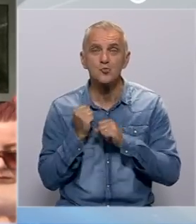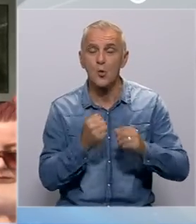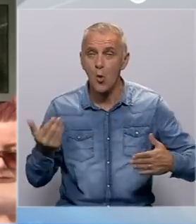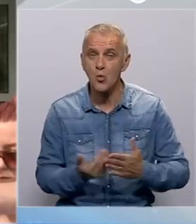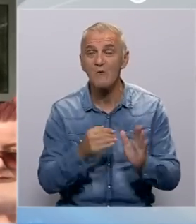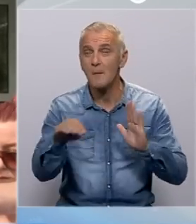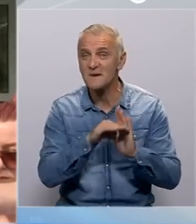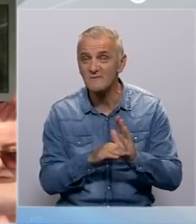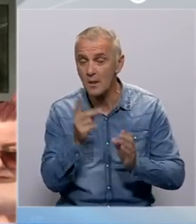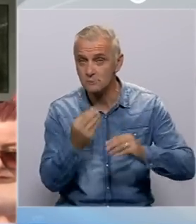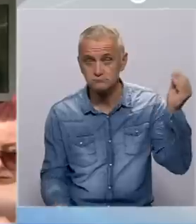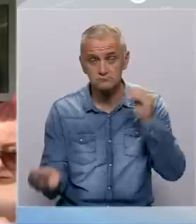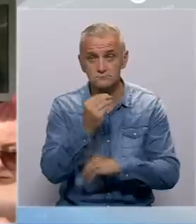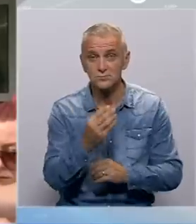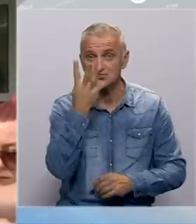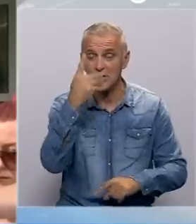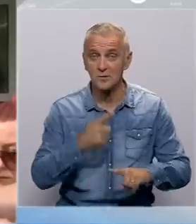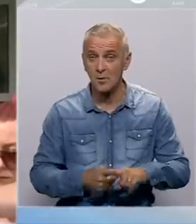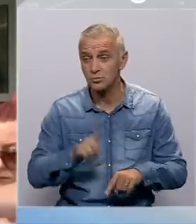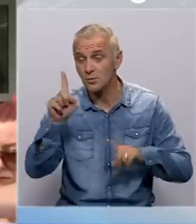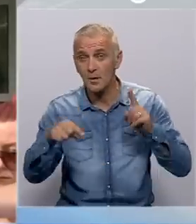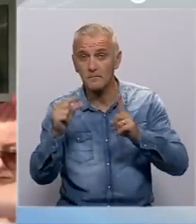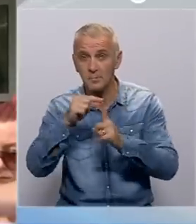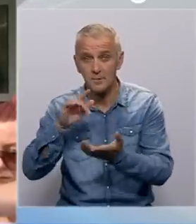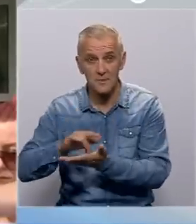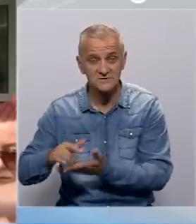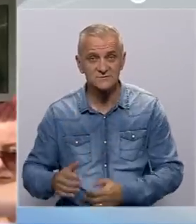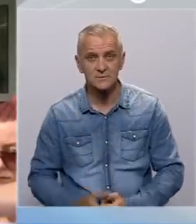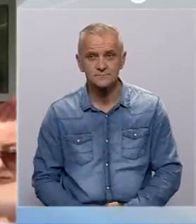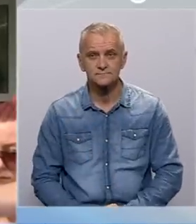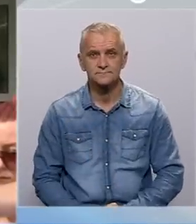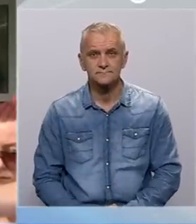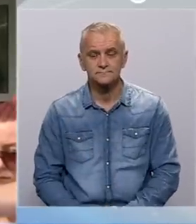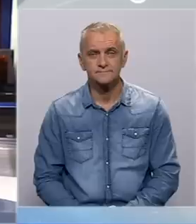kojim je poskupio čak i do 4 puta određena parking mjesta.